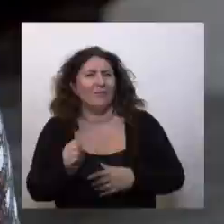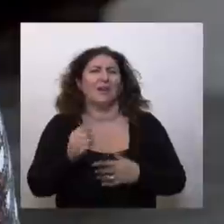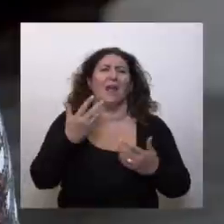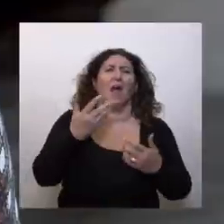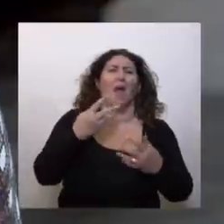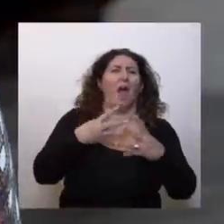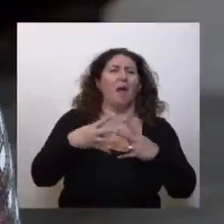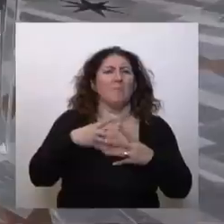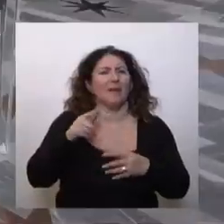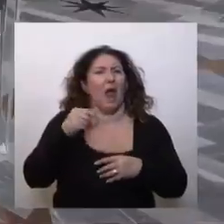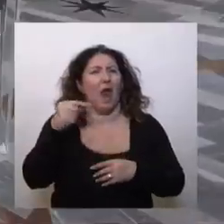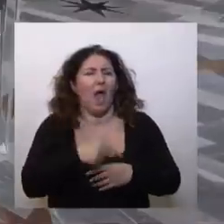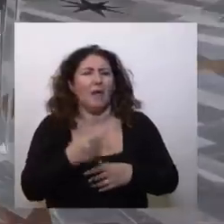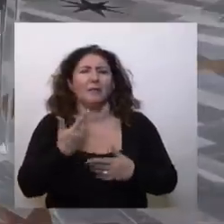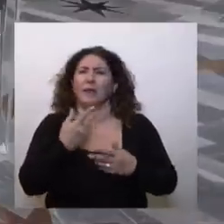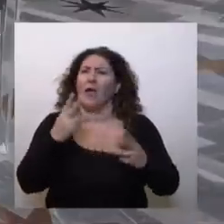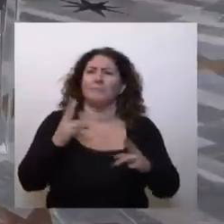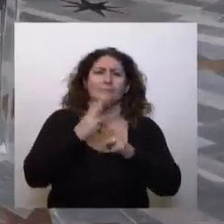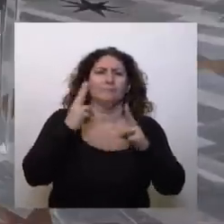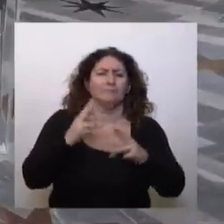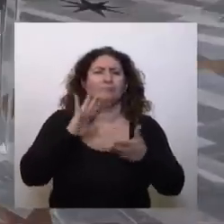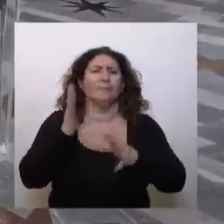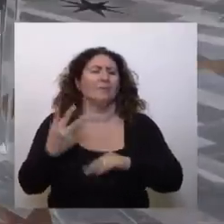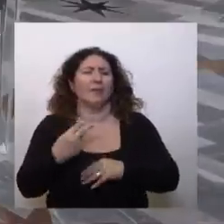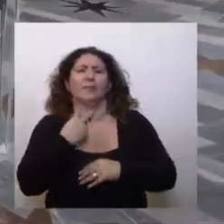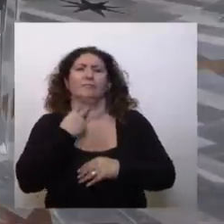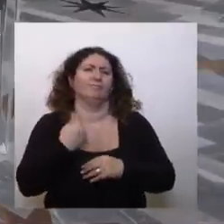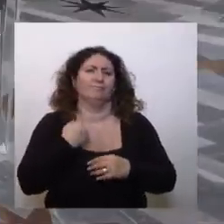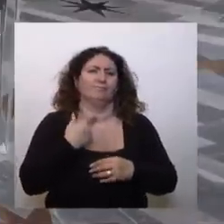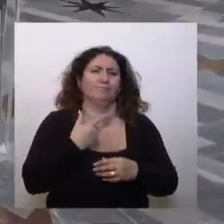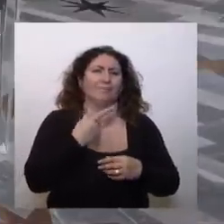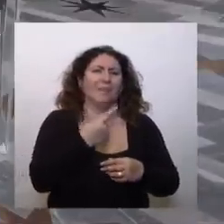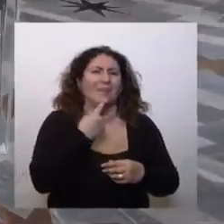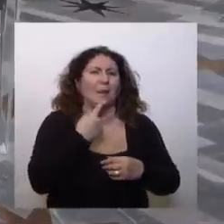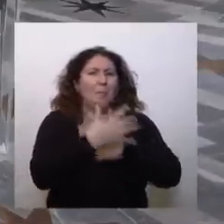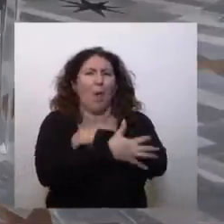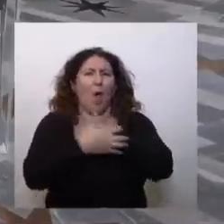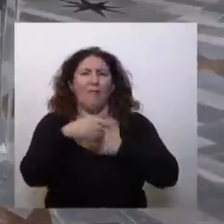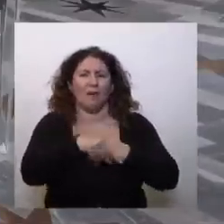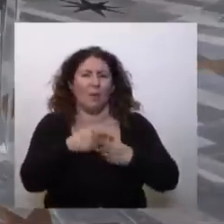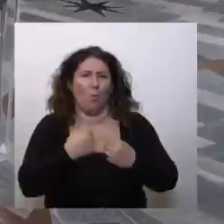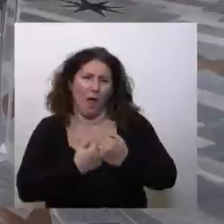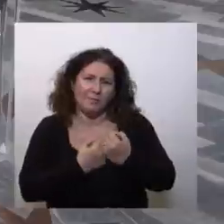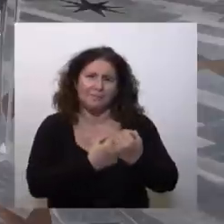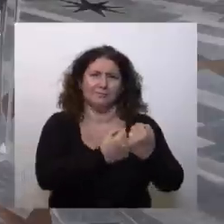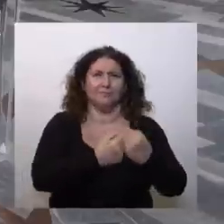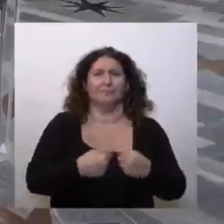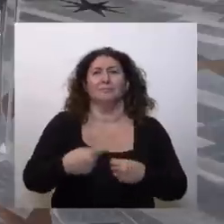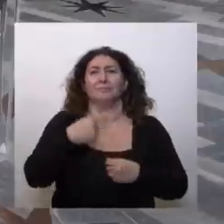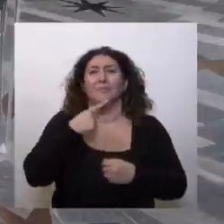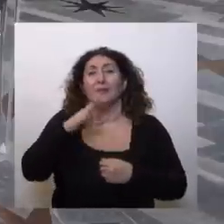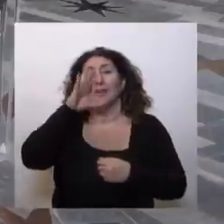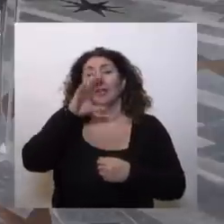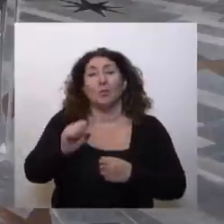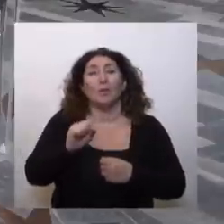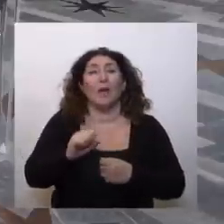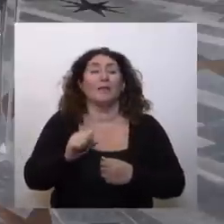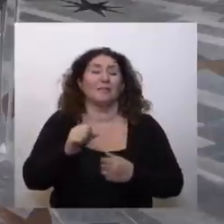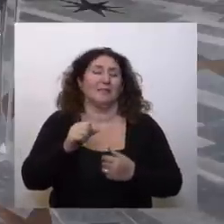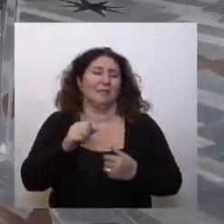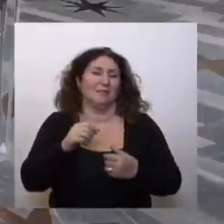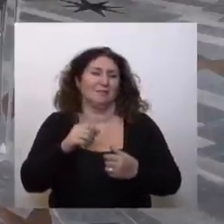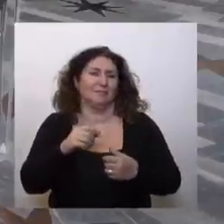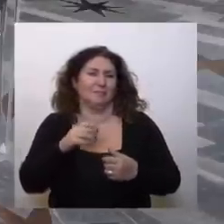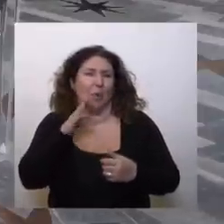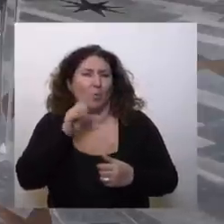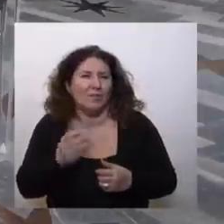messi a servizio dei poveri più vicino a noi. Abbiamo conosciuto studenti universitari che, seguiti dai loro docenti del Green